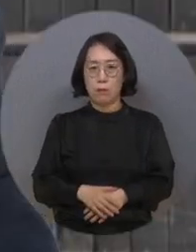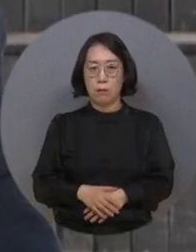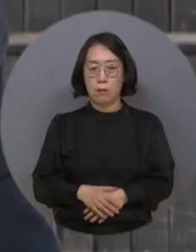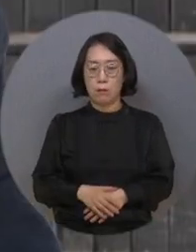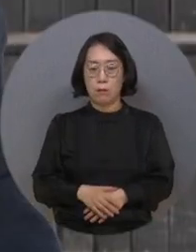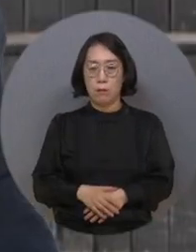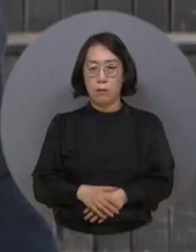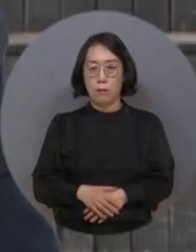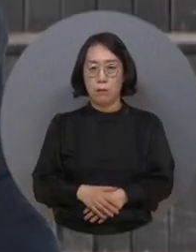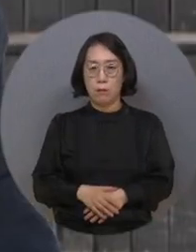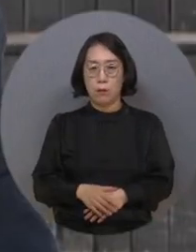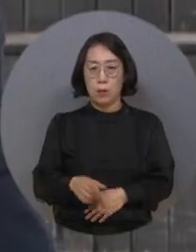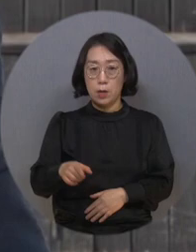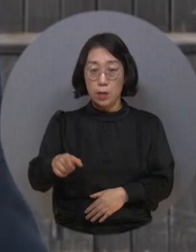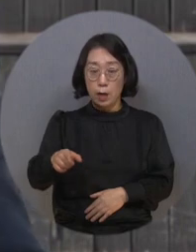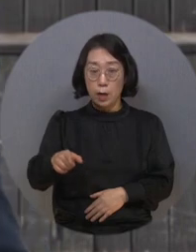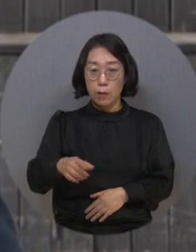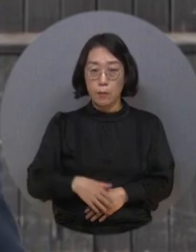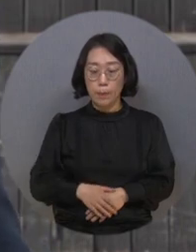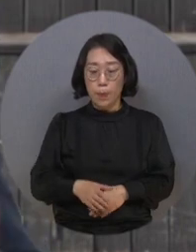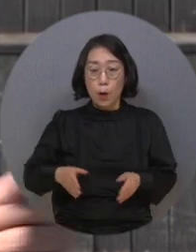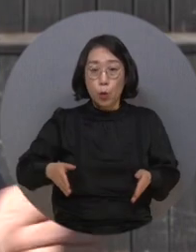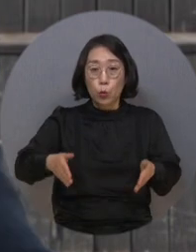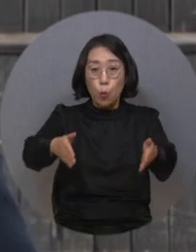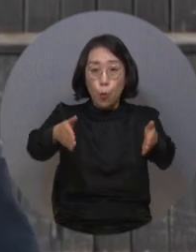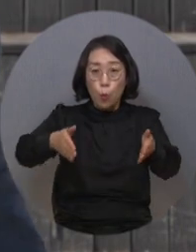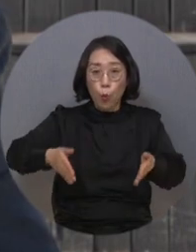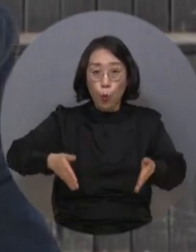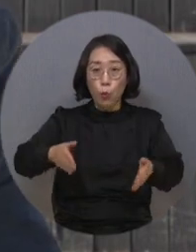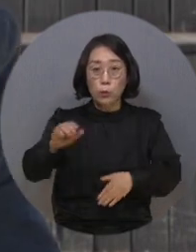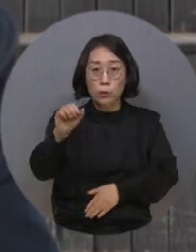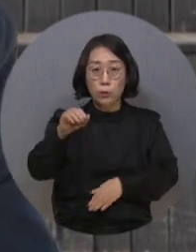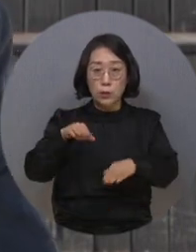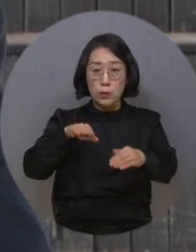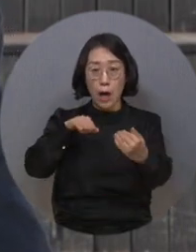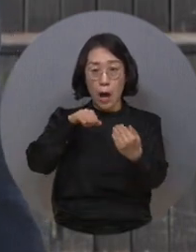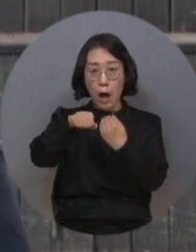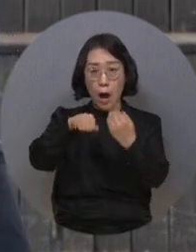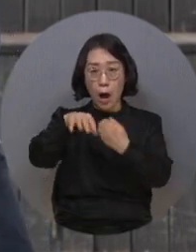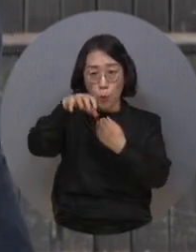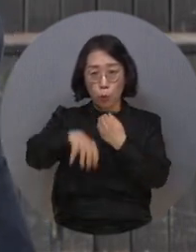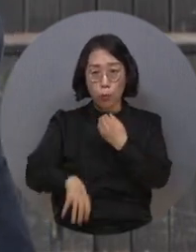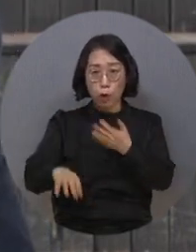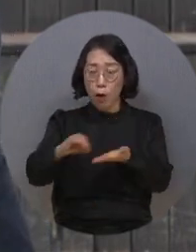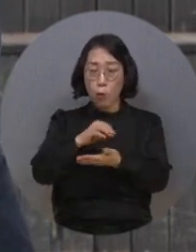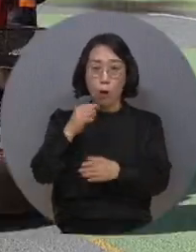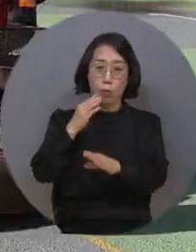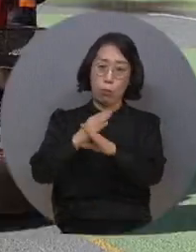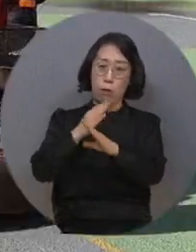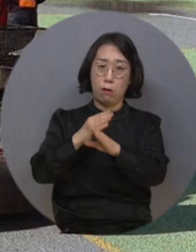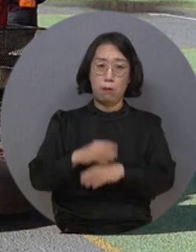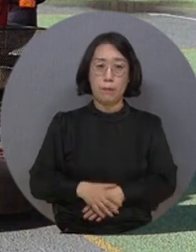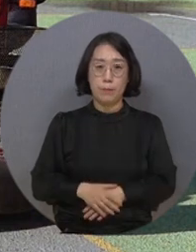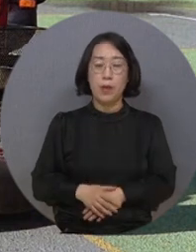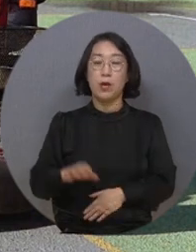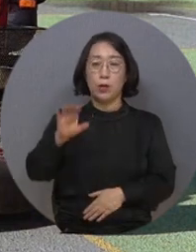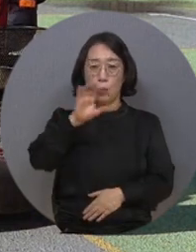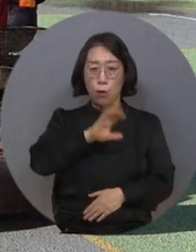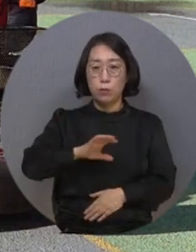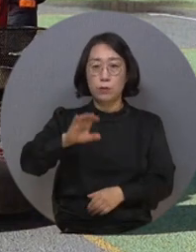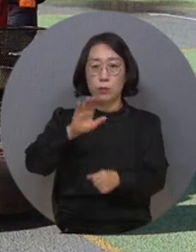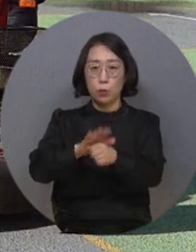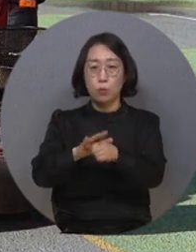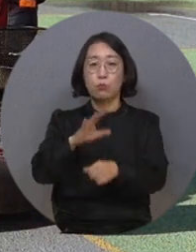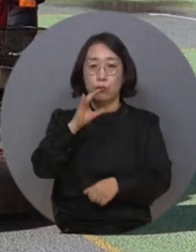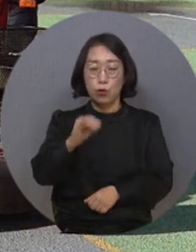그 보도 블록으로 다니는 게 아니라 막 도로를 막 나오시고 그래요. 네, 연습도 시키는 것도 있지만, 네.